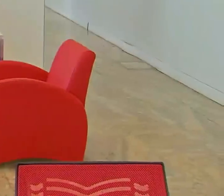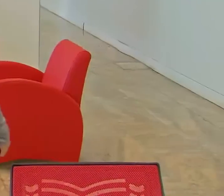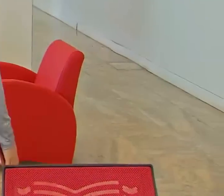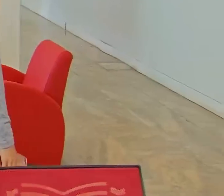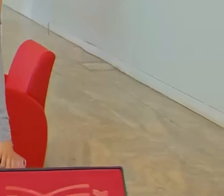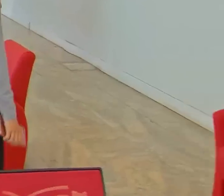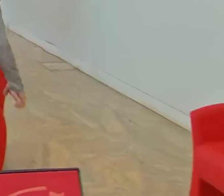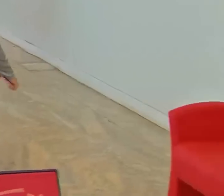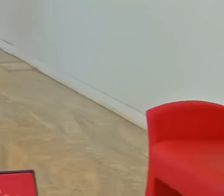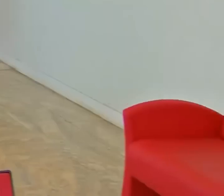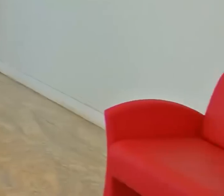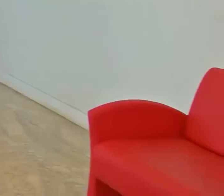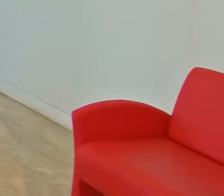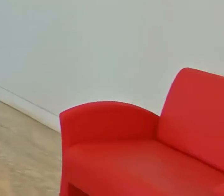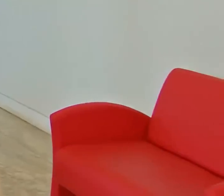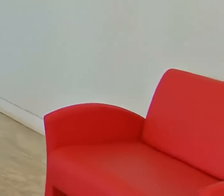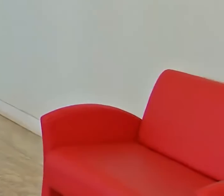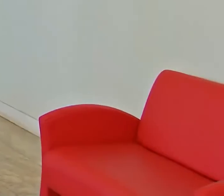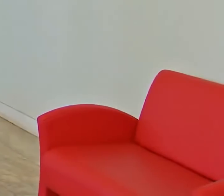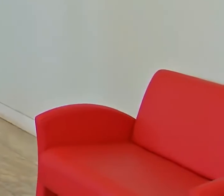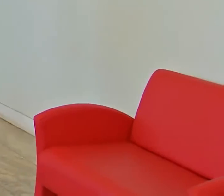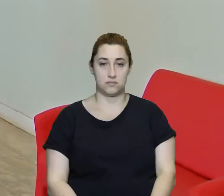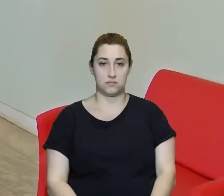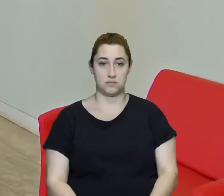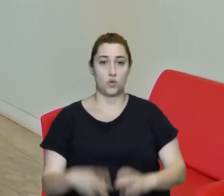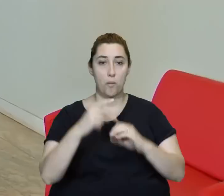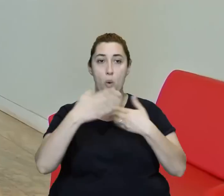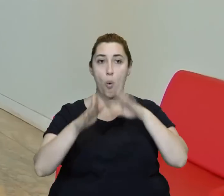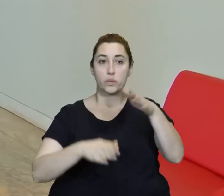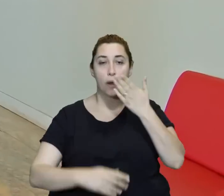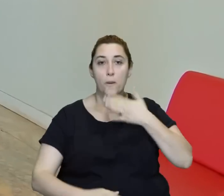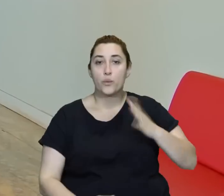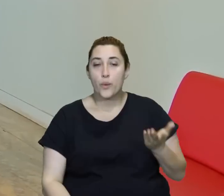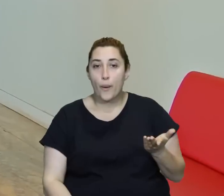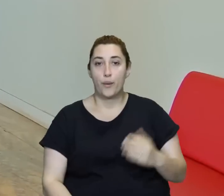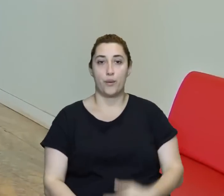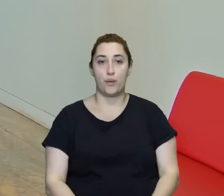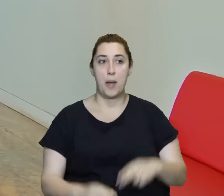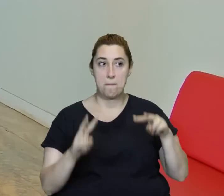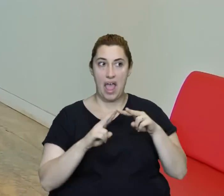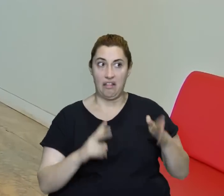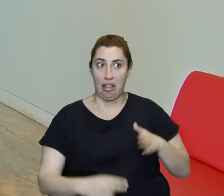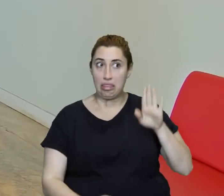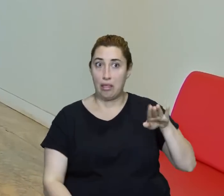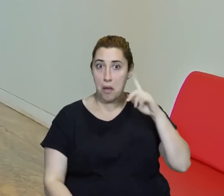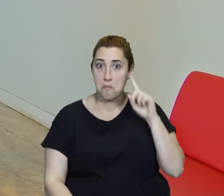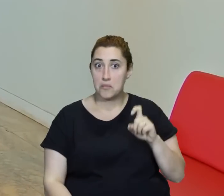Alev sekreterlikten koridora ilerliyor. Ömer'in odasında da yok. Mert'in yanında mı